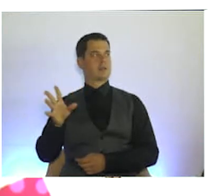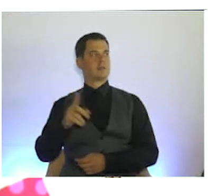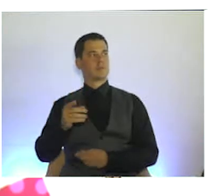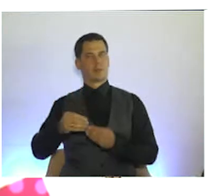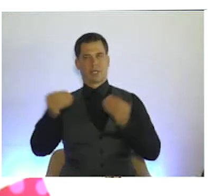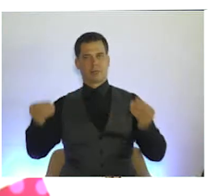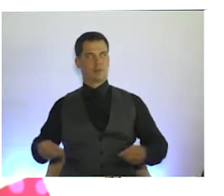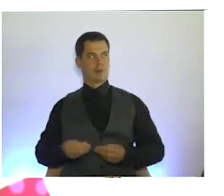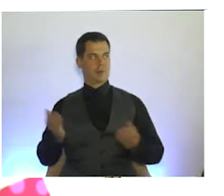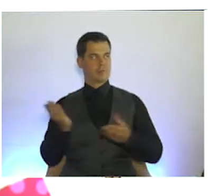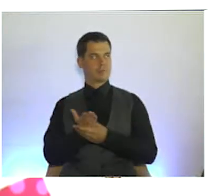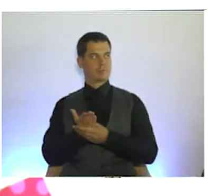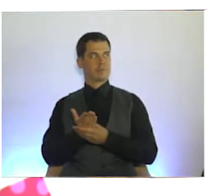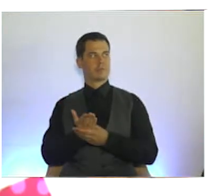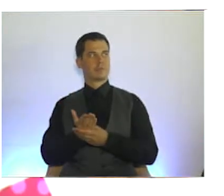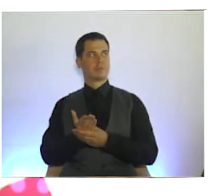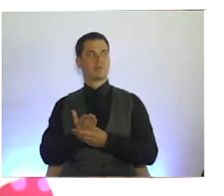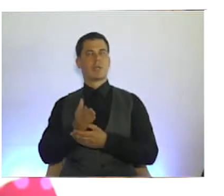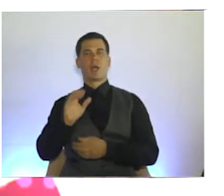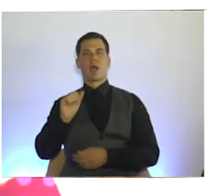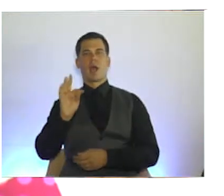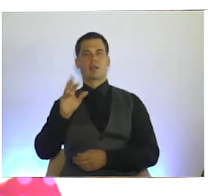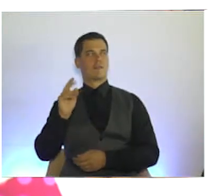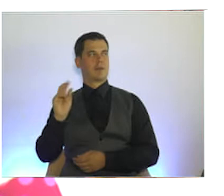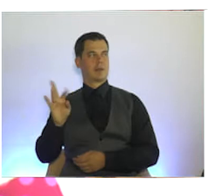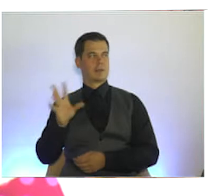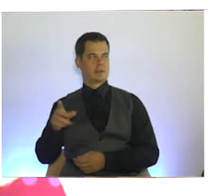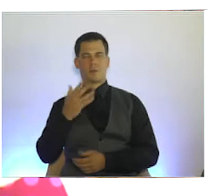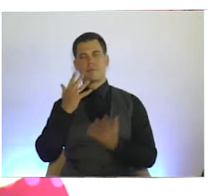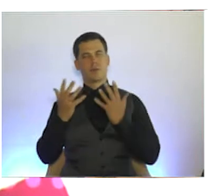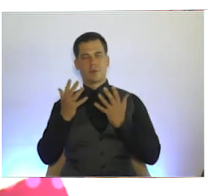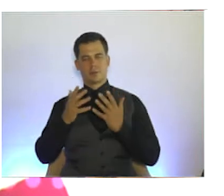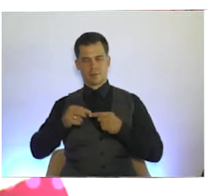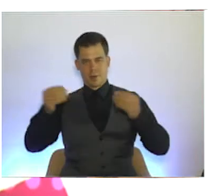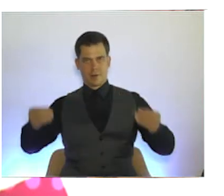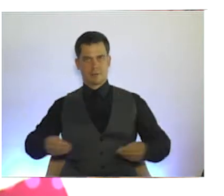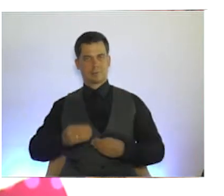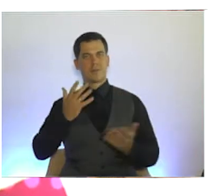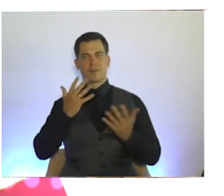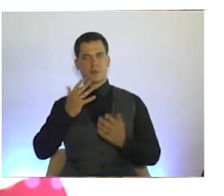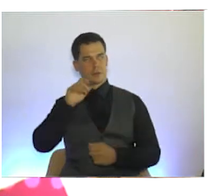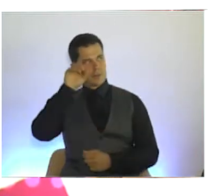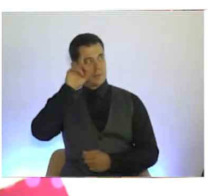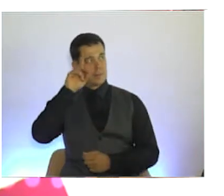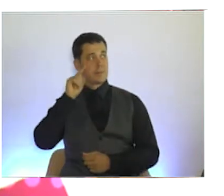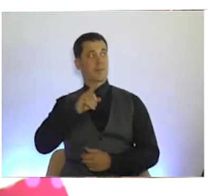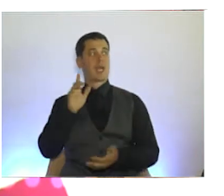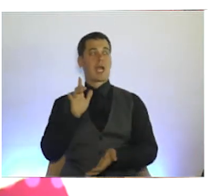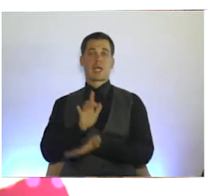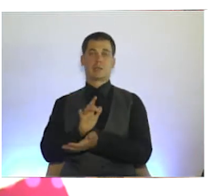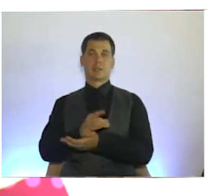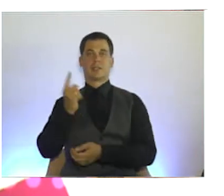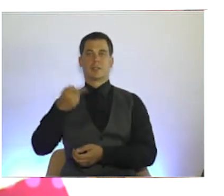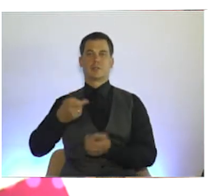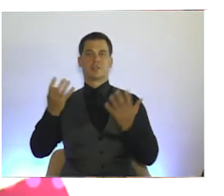do rozwoju lokalnego rynku pracy? To pewnie jeden z wielu pytań, na które odpowiedzą uczestnicy naszej